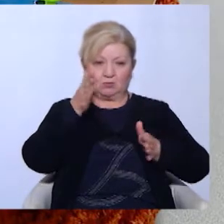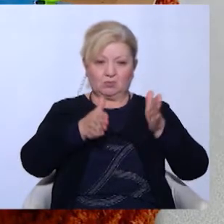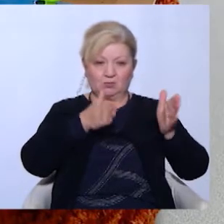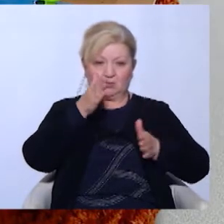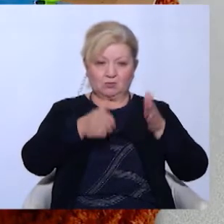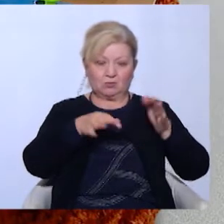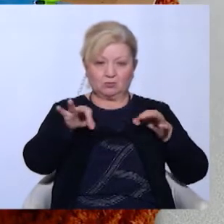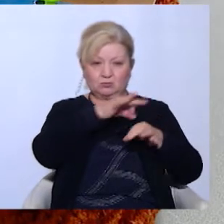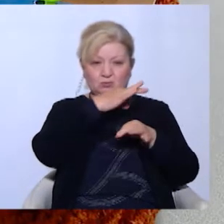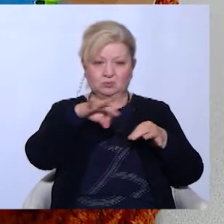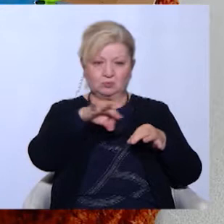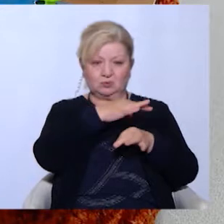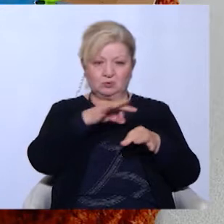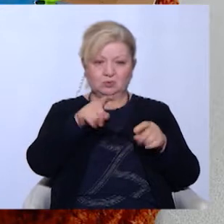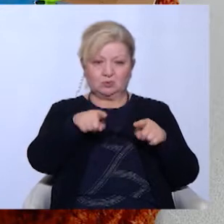არის რობოტი მუსიკოსი,